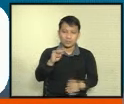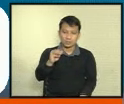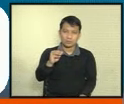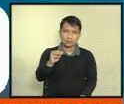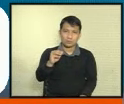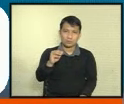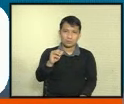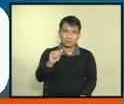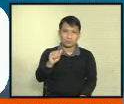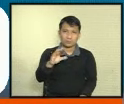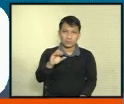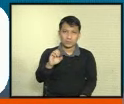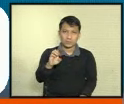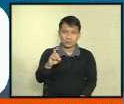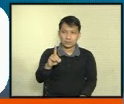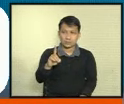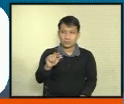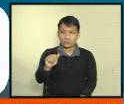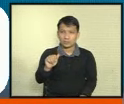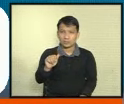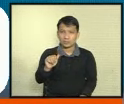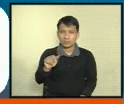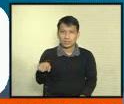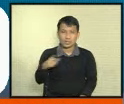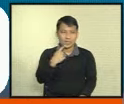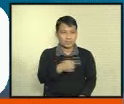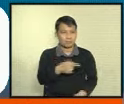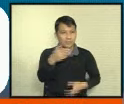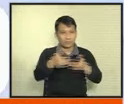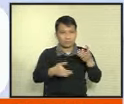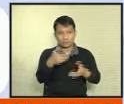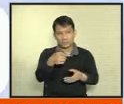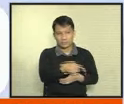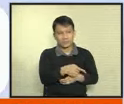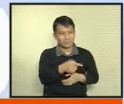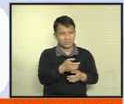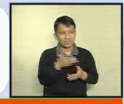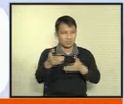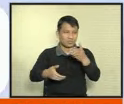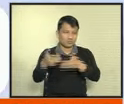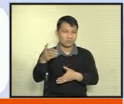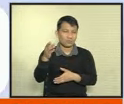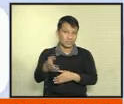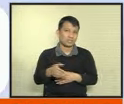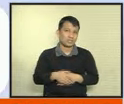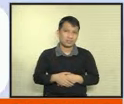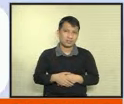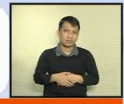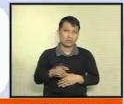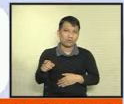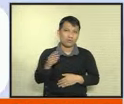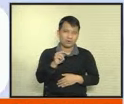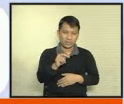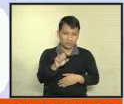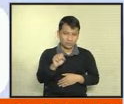sir, korte yun. Korte yun. Kasi yung pupunta ka diretso sa City Hall o sa